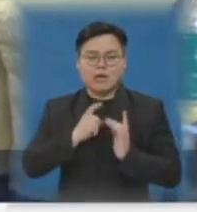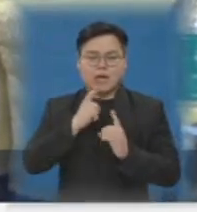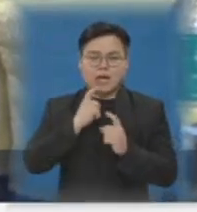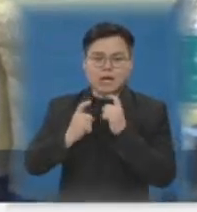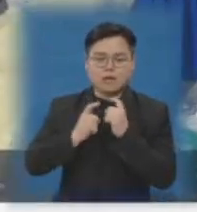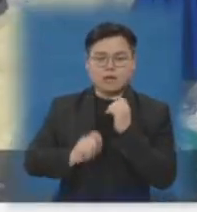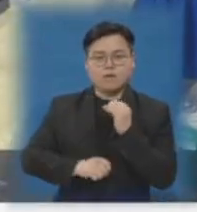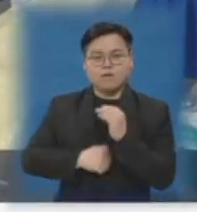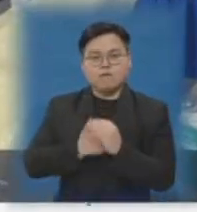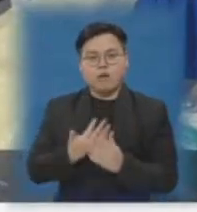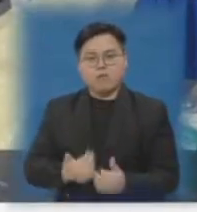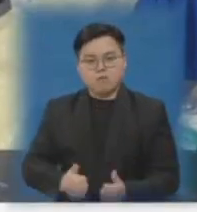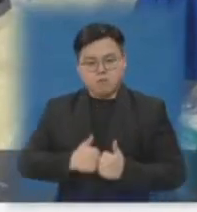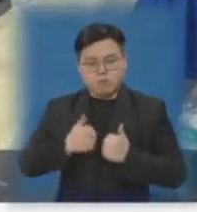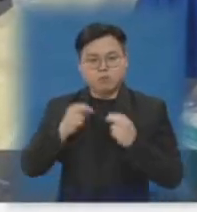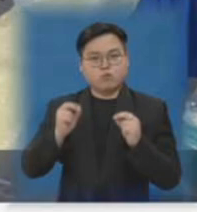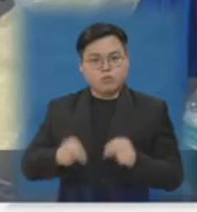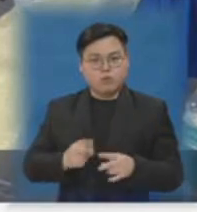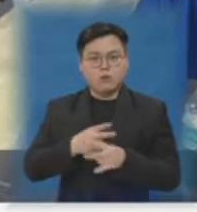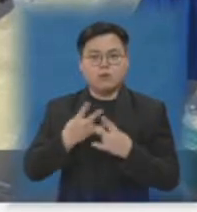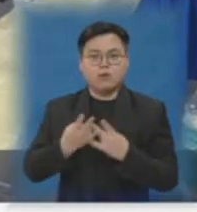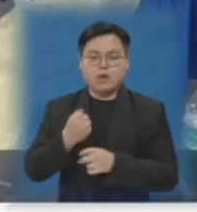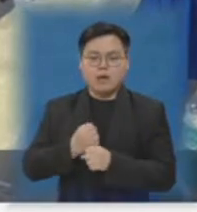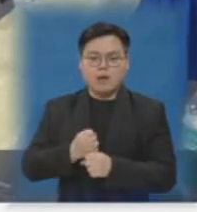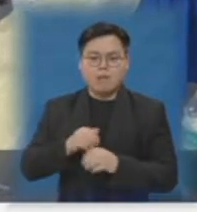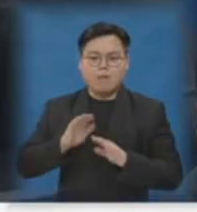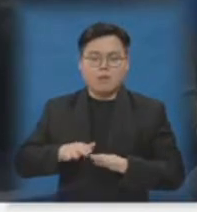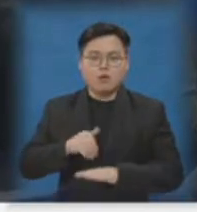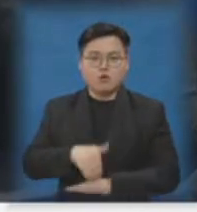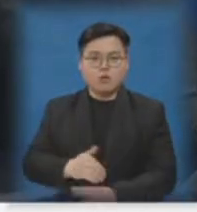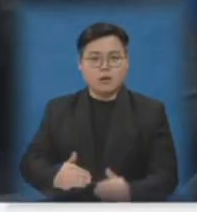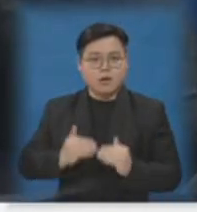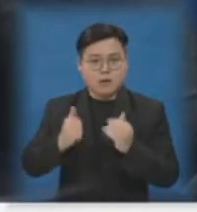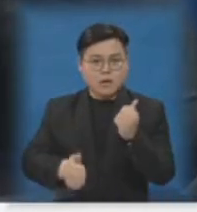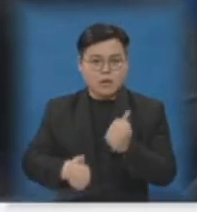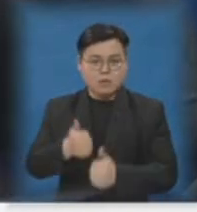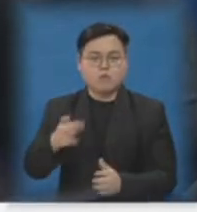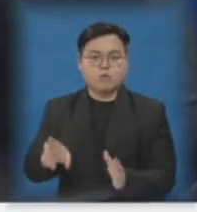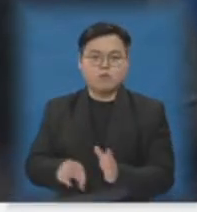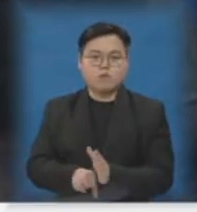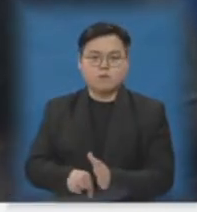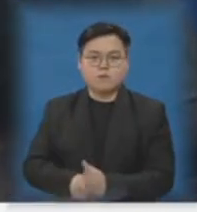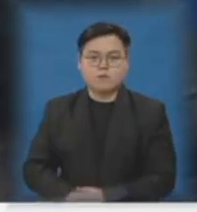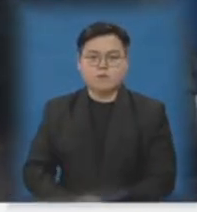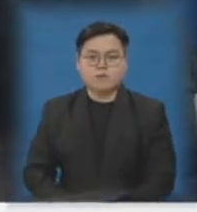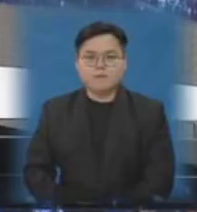ажил мэргэжлээрээ бахархах, ажлын байрандаа доктортой амжилт гарган ажиллах нөхцөл бүрдэнэ.